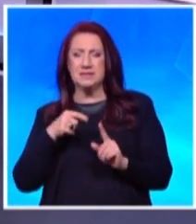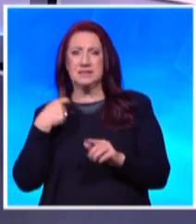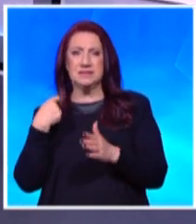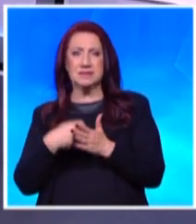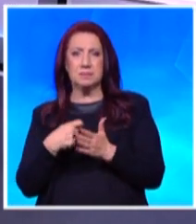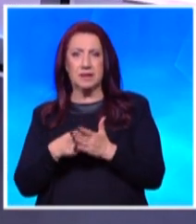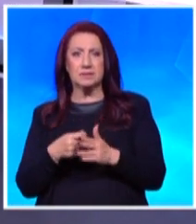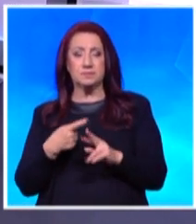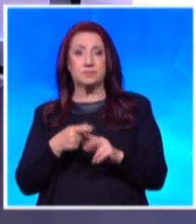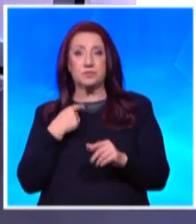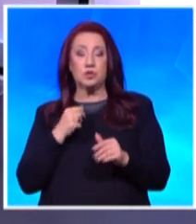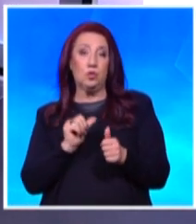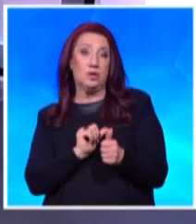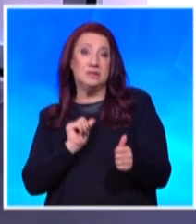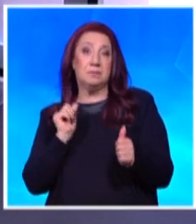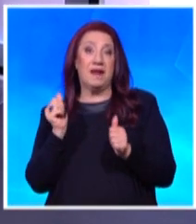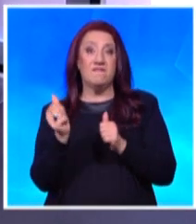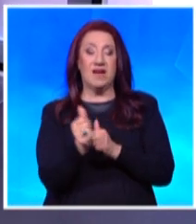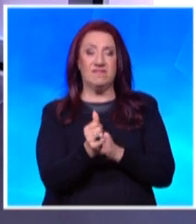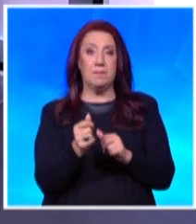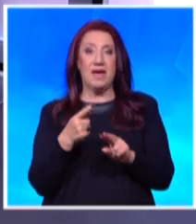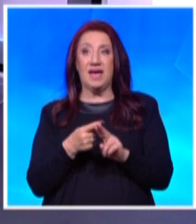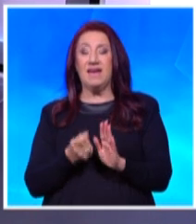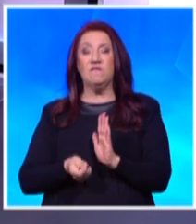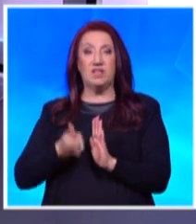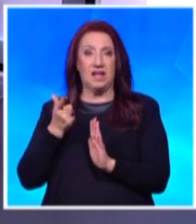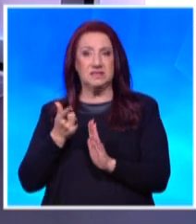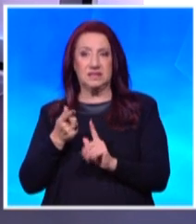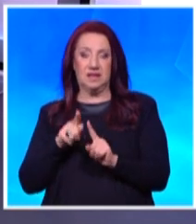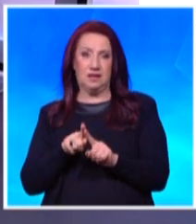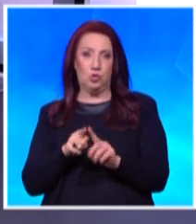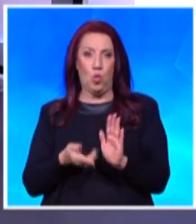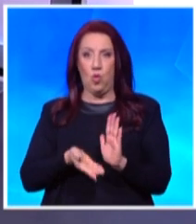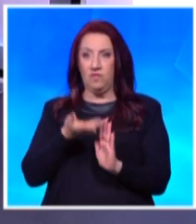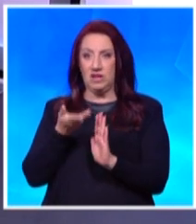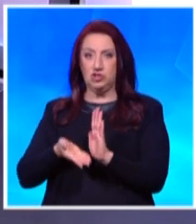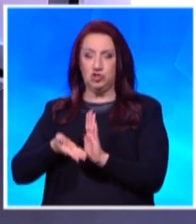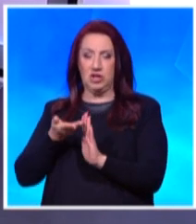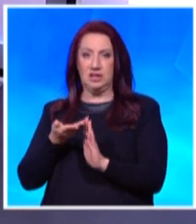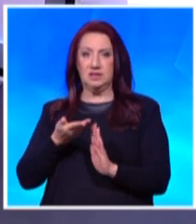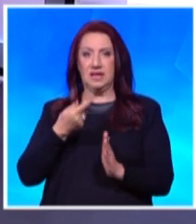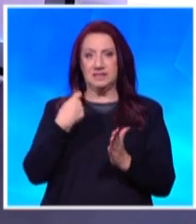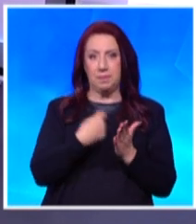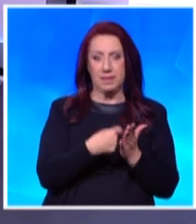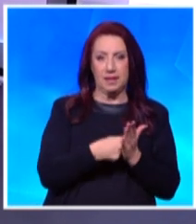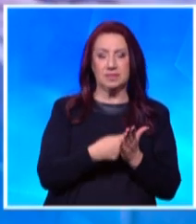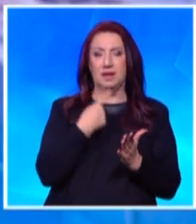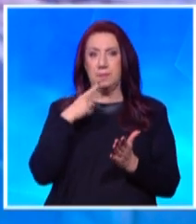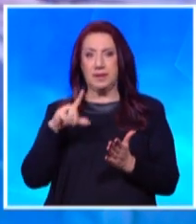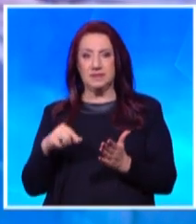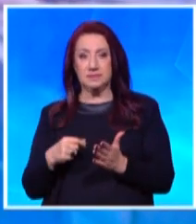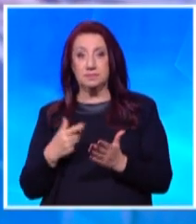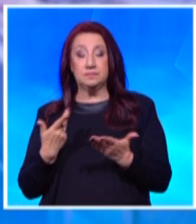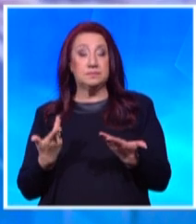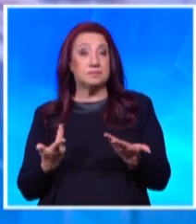ръст на доходите. Понеже сме към края на разговора, само да ви помоля за една прогноза. Очаквате ли и каква да бъде инфлацията в следващите месеци до края